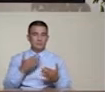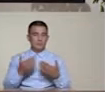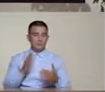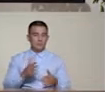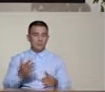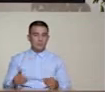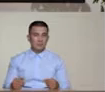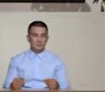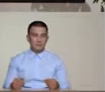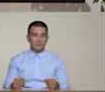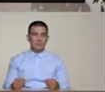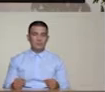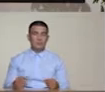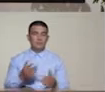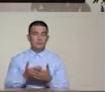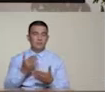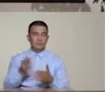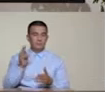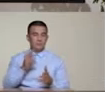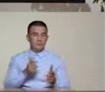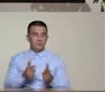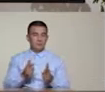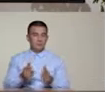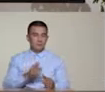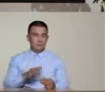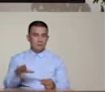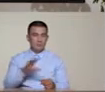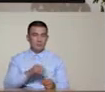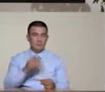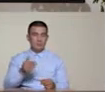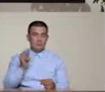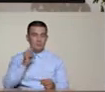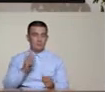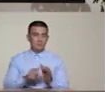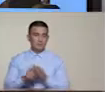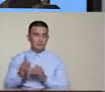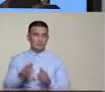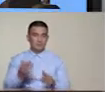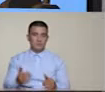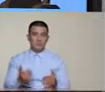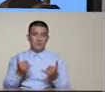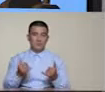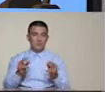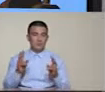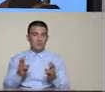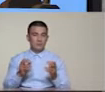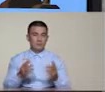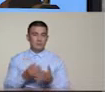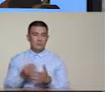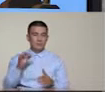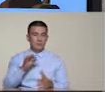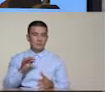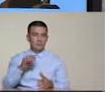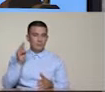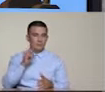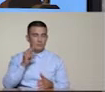ettiramiz. Agar siz darslarga tayyor bo'lsangiz, darsimizni boshlaymiz. Bugungi mavzumiz tarixni